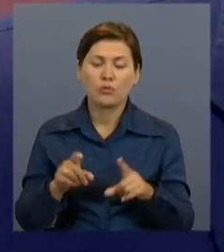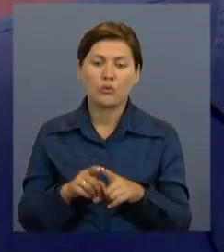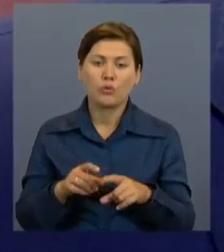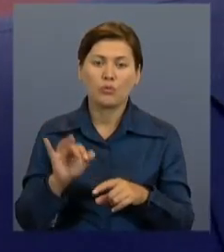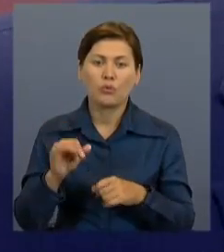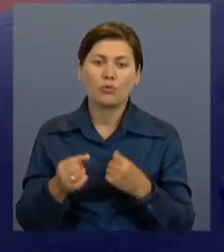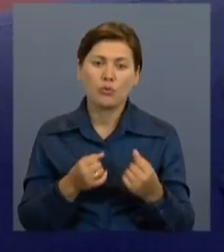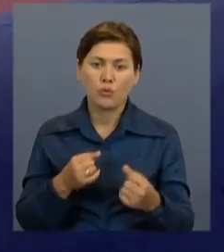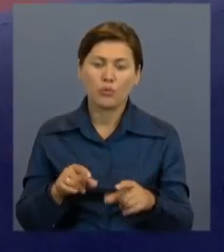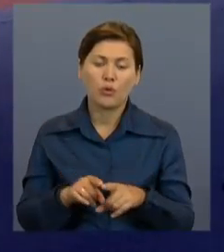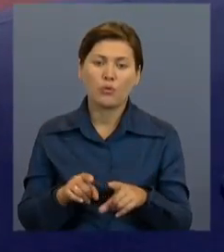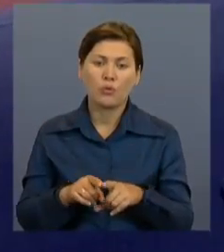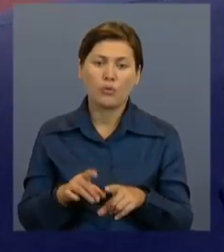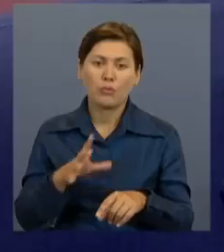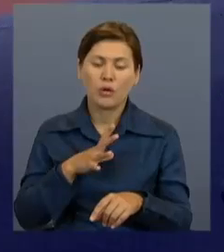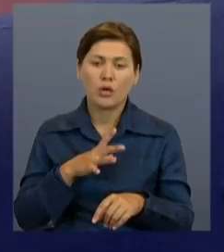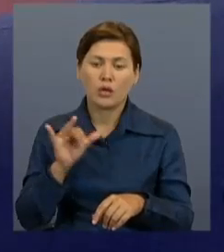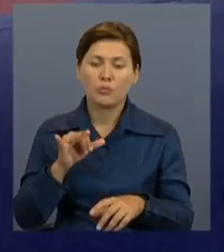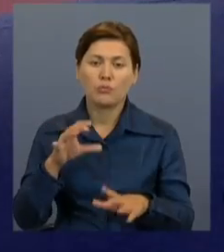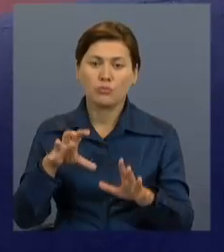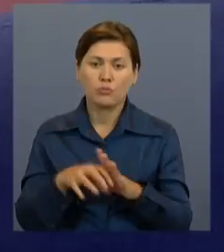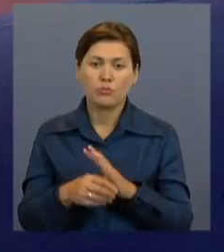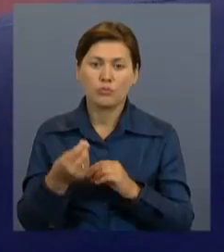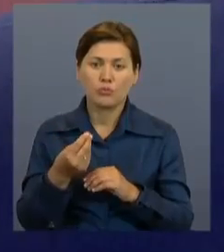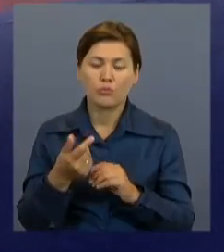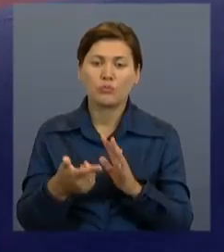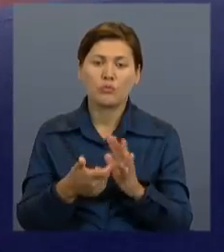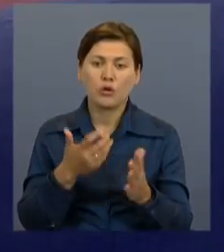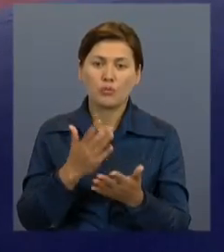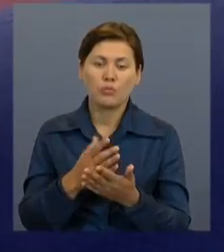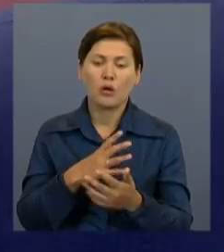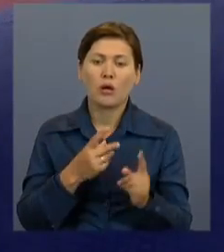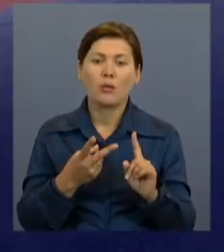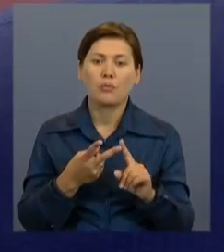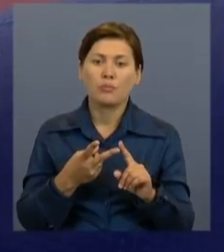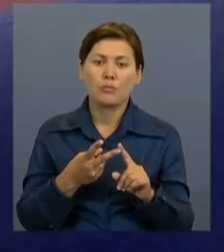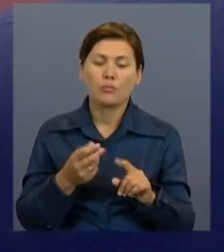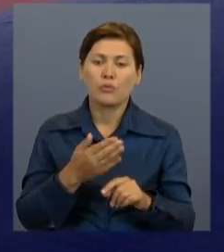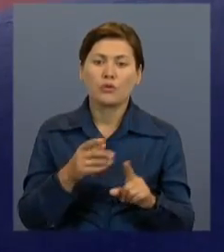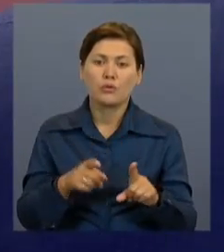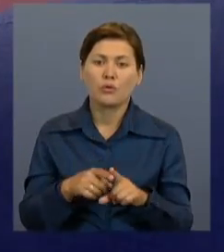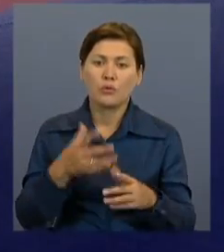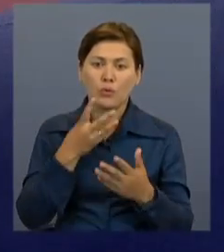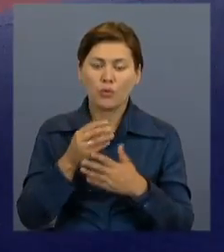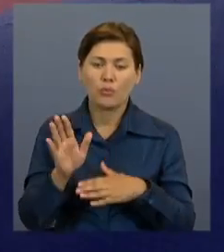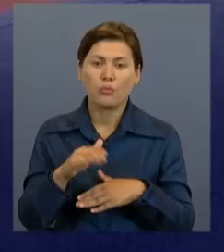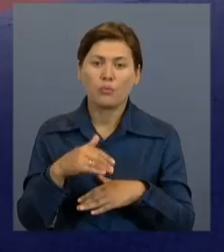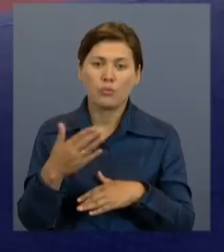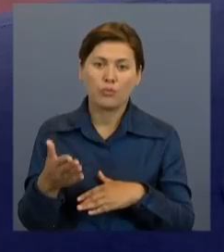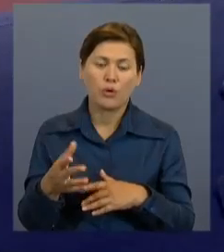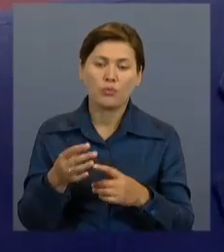оны нығайтуға тағы да қосымша қаржы тарту. Екінші, мынау өзара